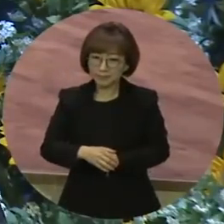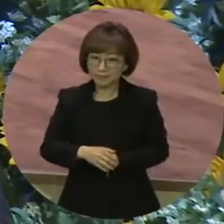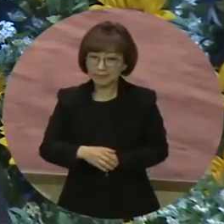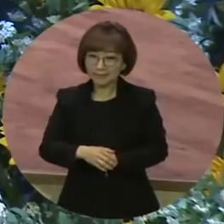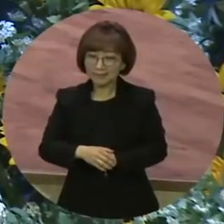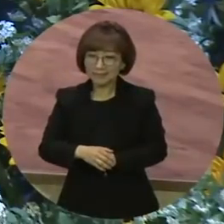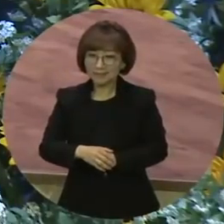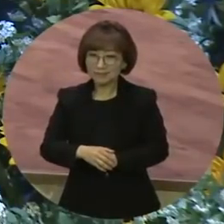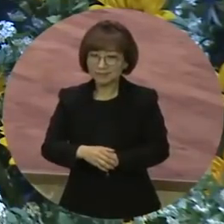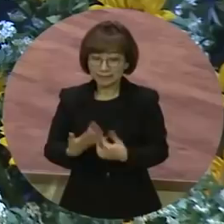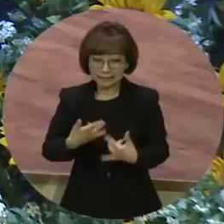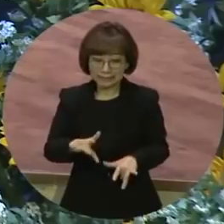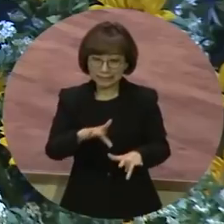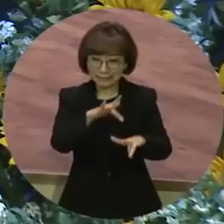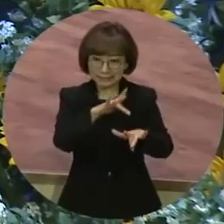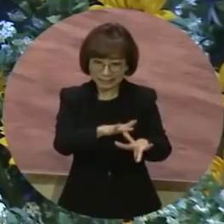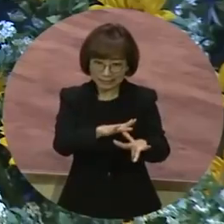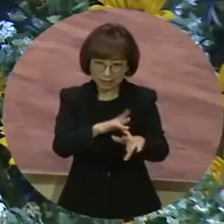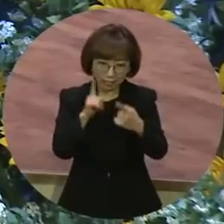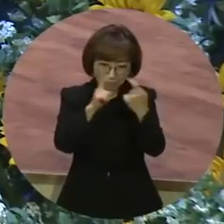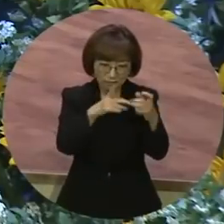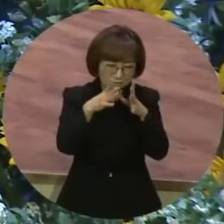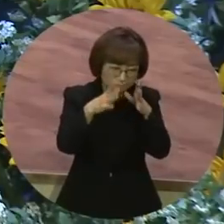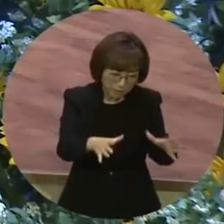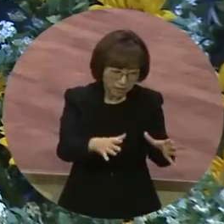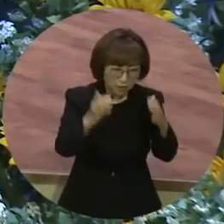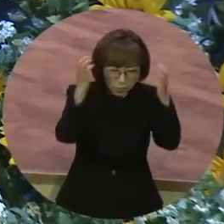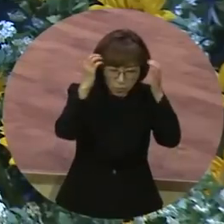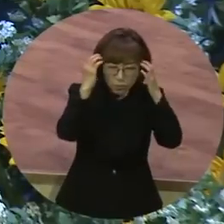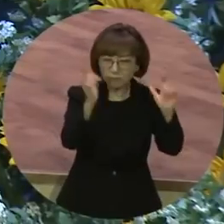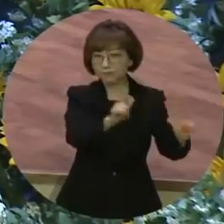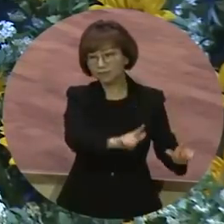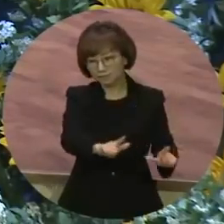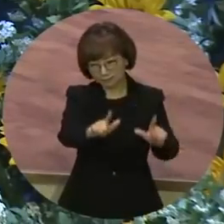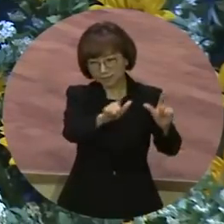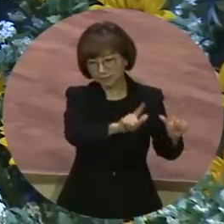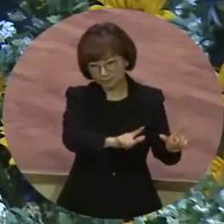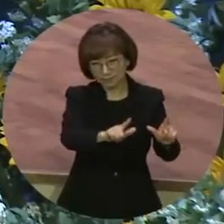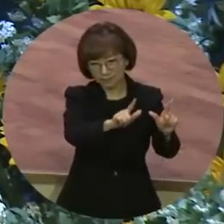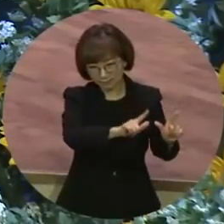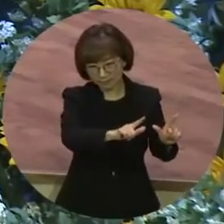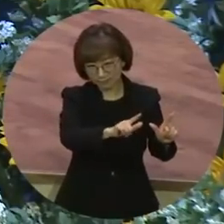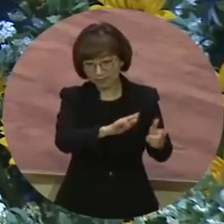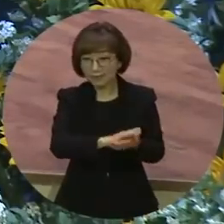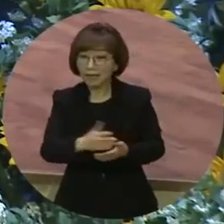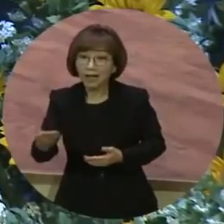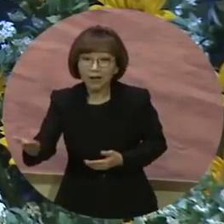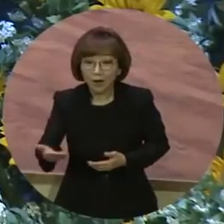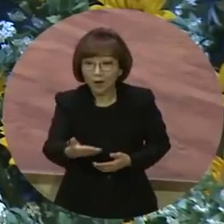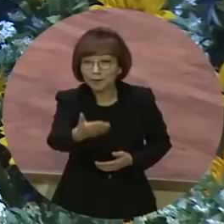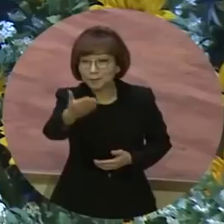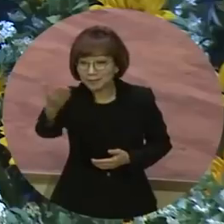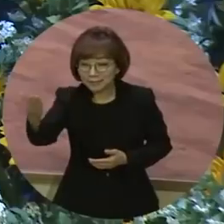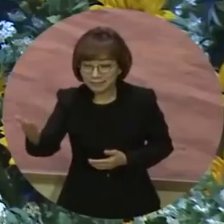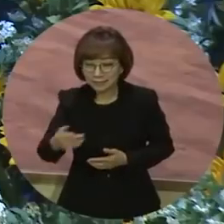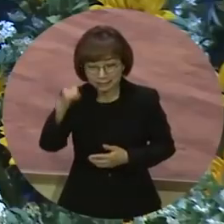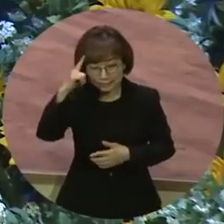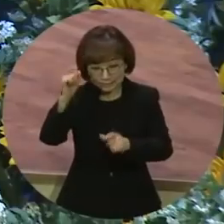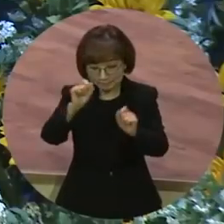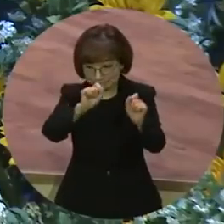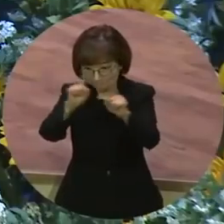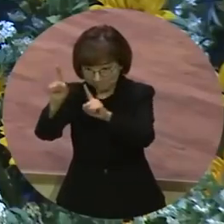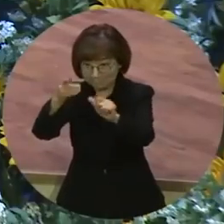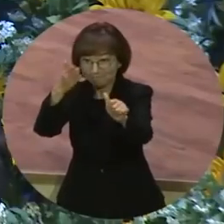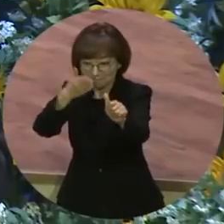사단에게 철저히 속고 사는 겁니다. 영계자 성도 여러분 한 분도 이런 분 없기를 바랍니다.